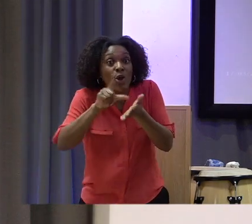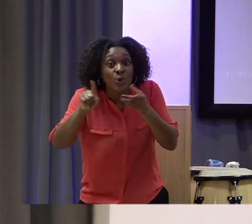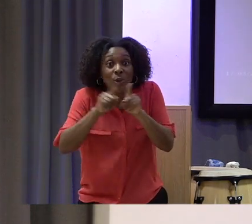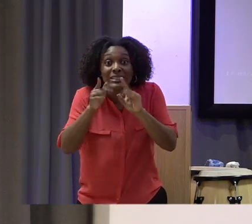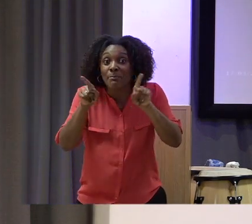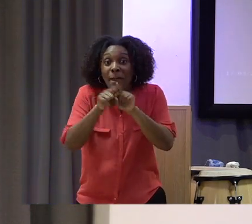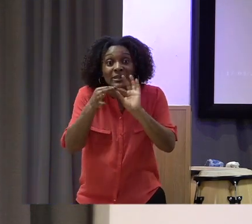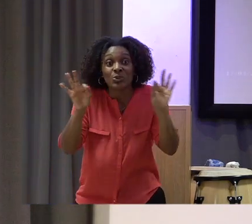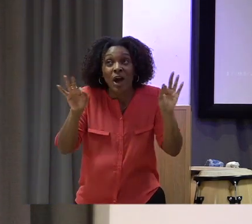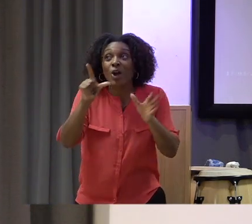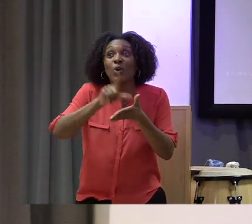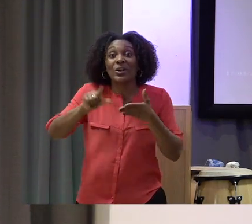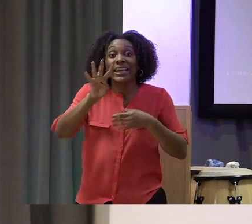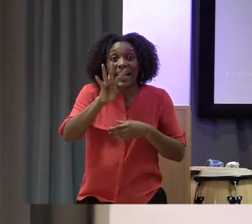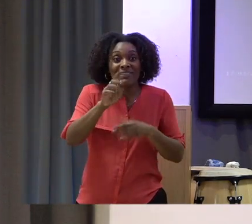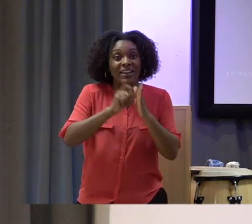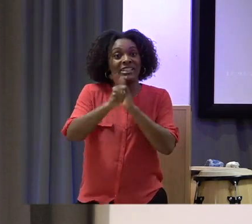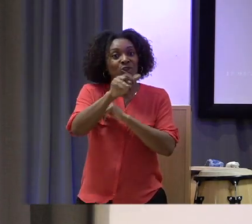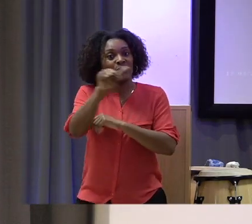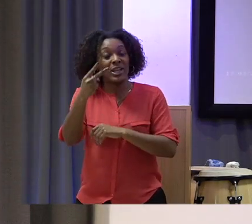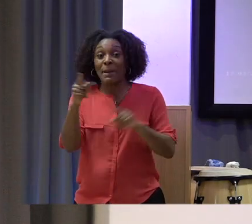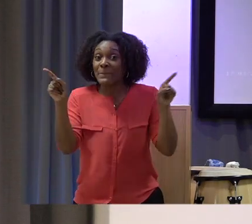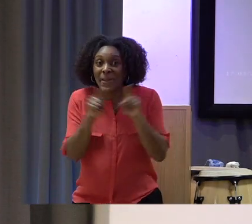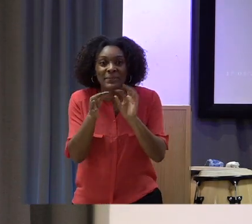Luc 4, 1 à 2.